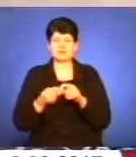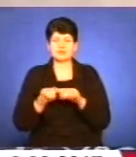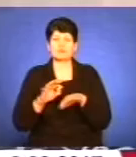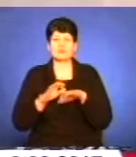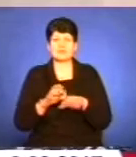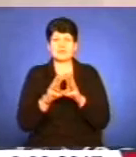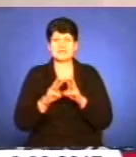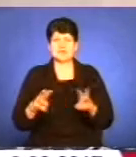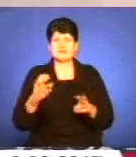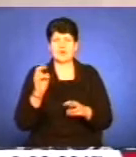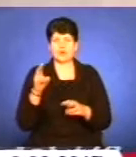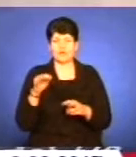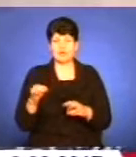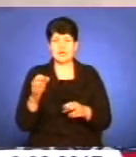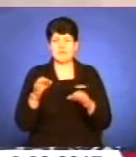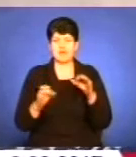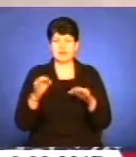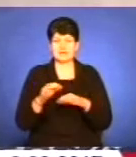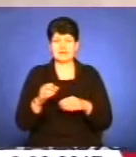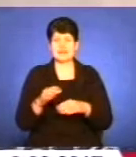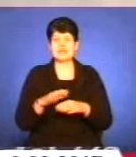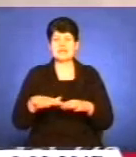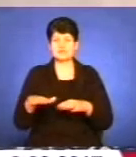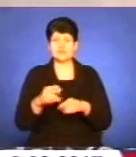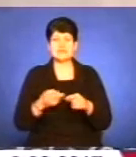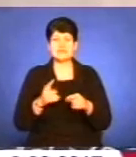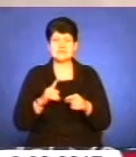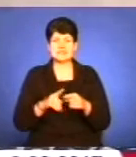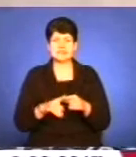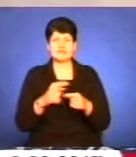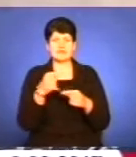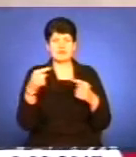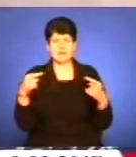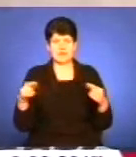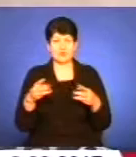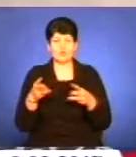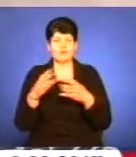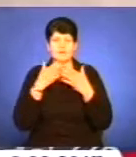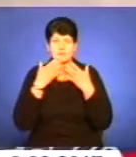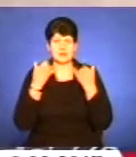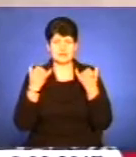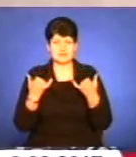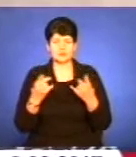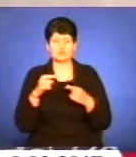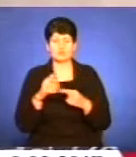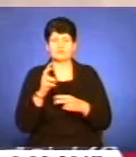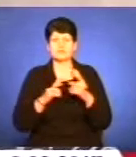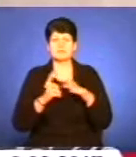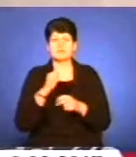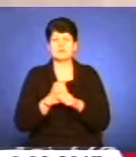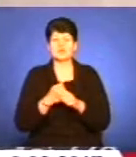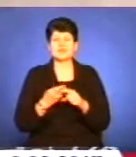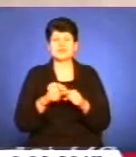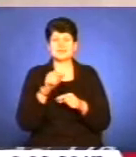Міністерство екології та природних ресурсів. Такої експертизи на даний час по жодній котельні ще немає. Напевно, що підприємство працює над цим